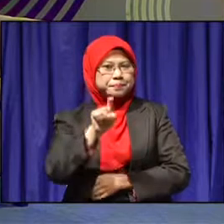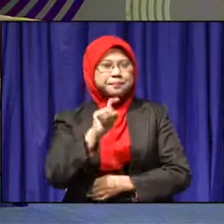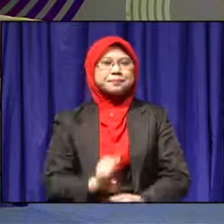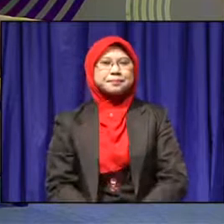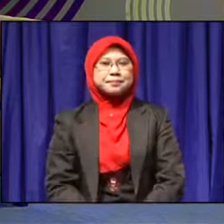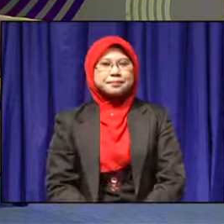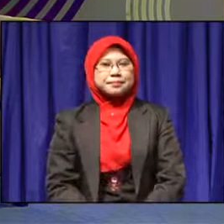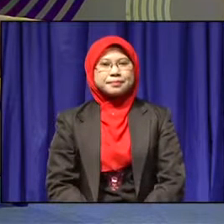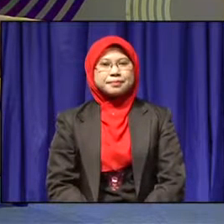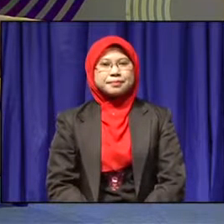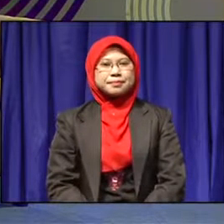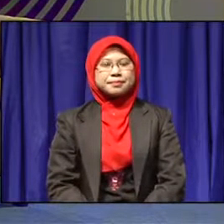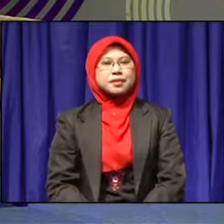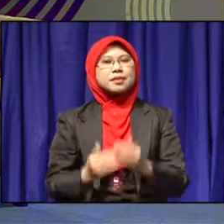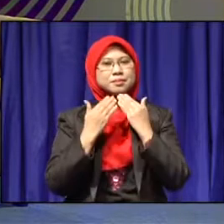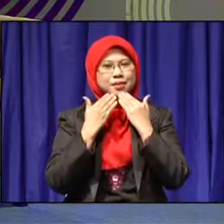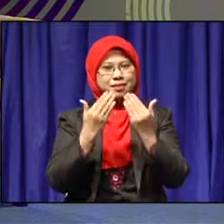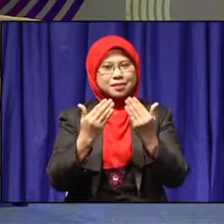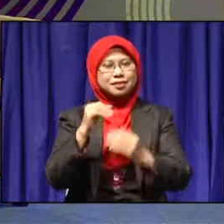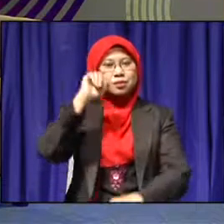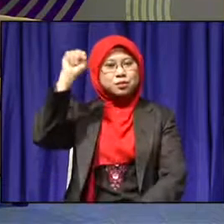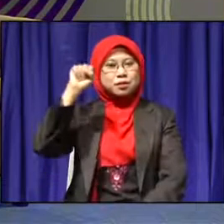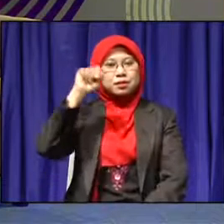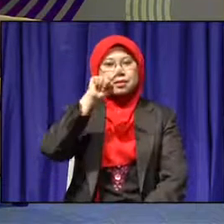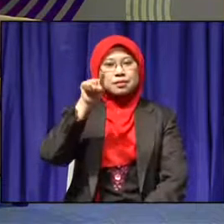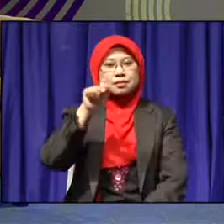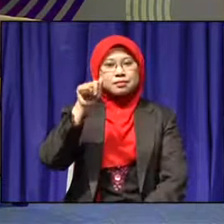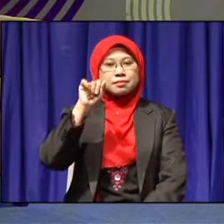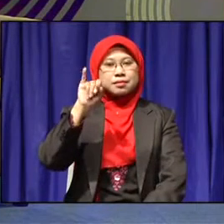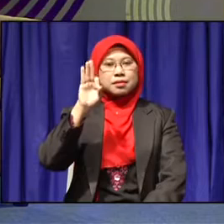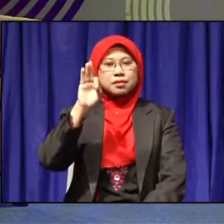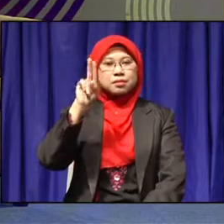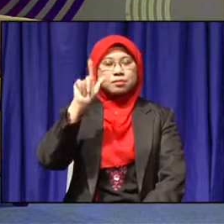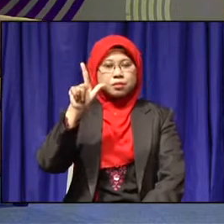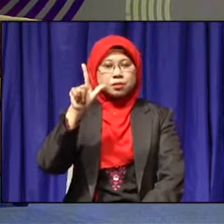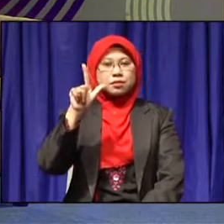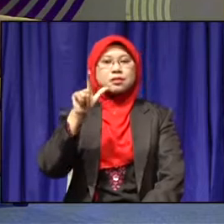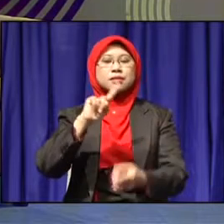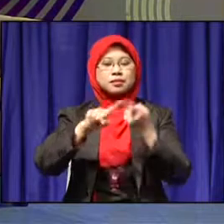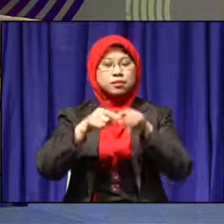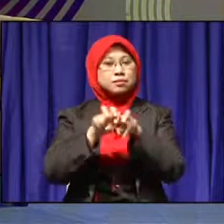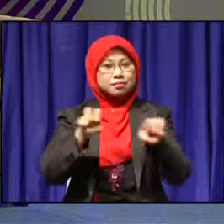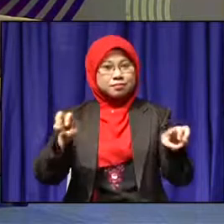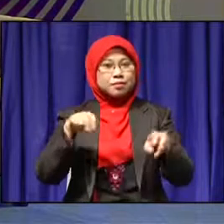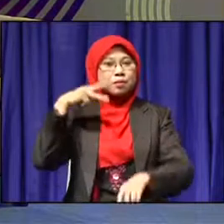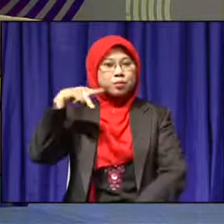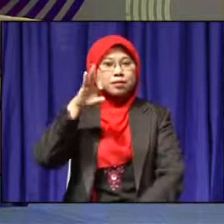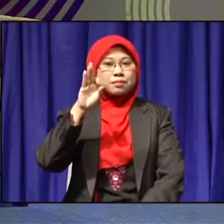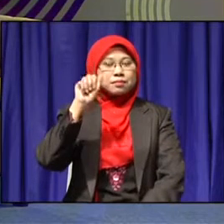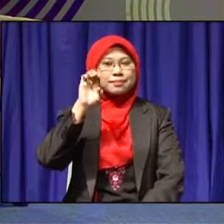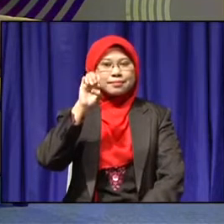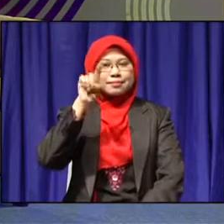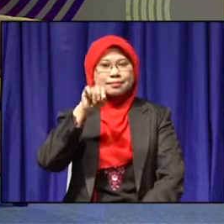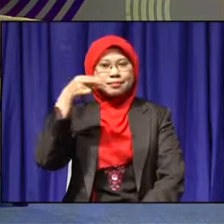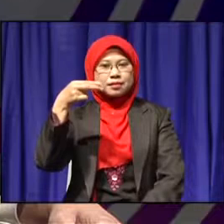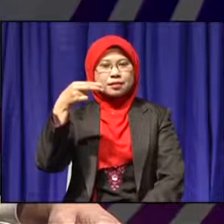rezeki nah Terima kasih saudara zaiful Arahkan channel saya point Nur Faiza para